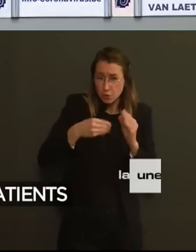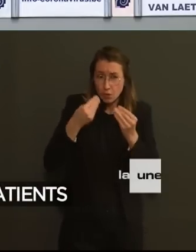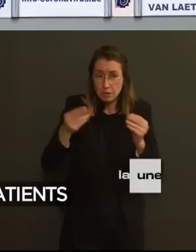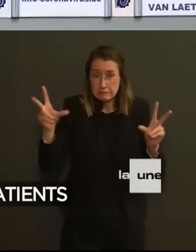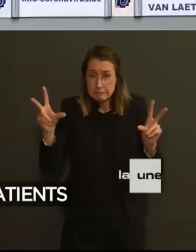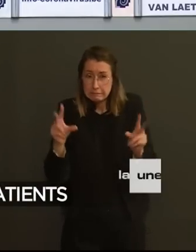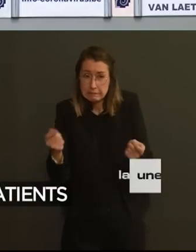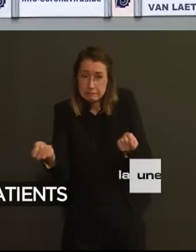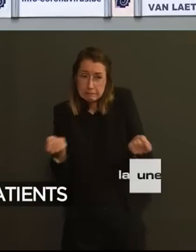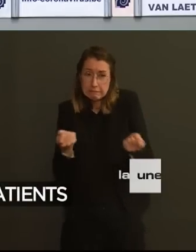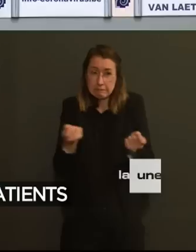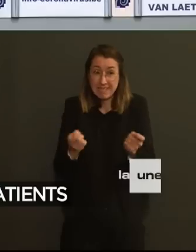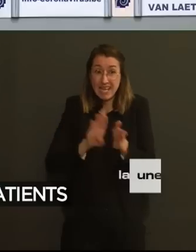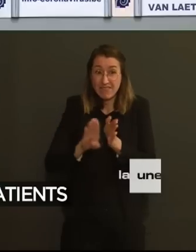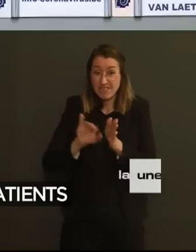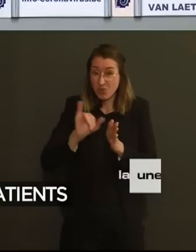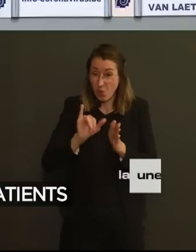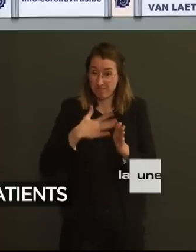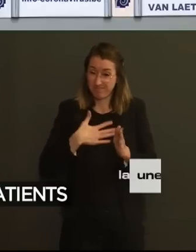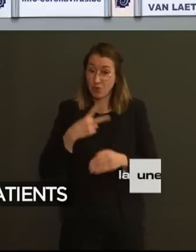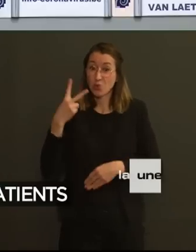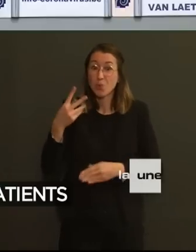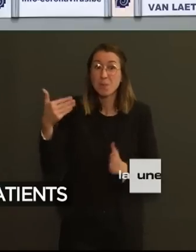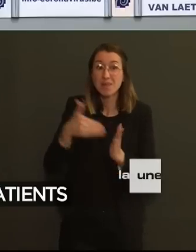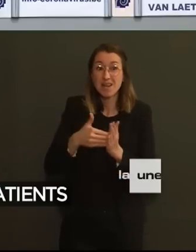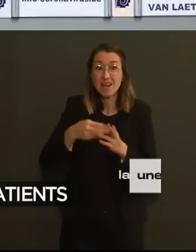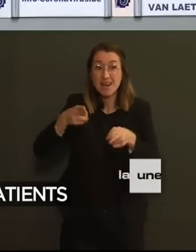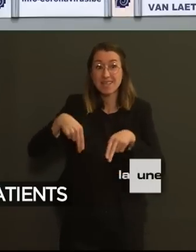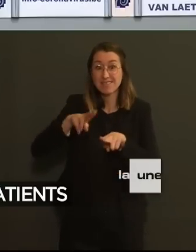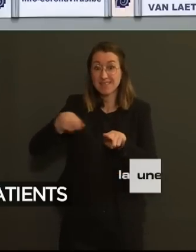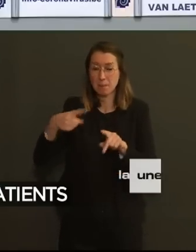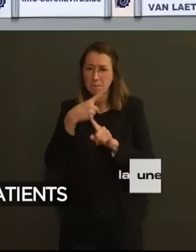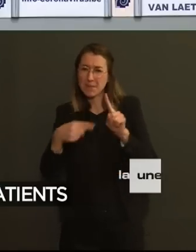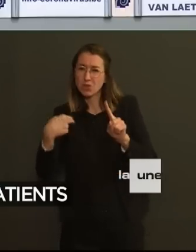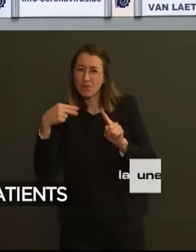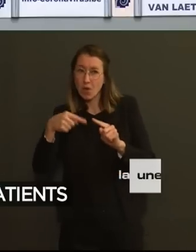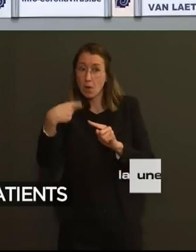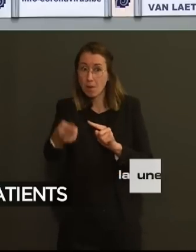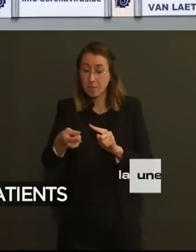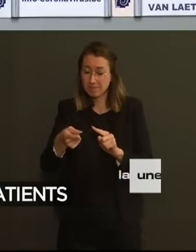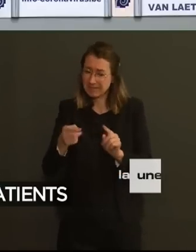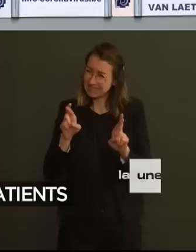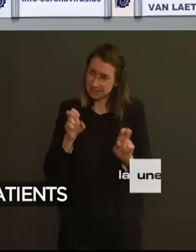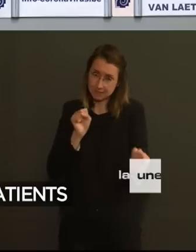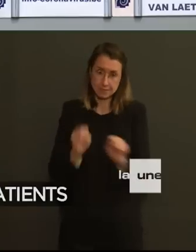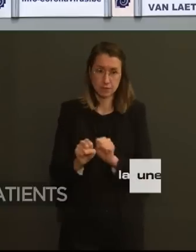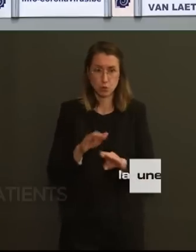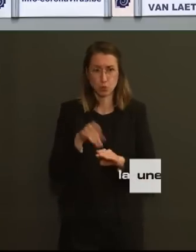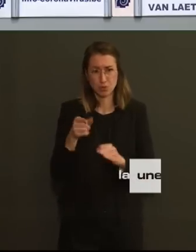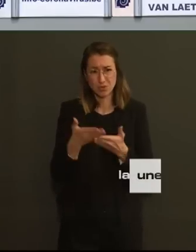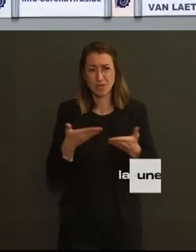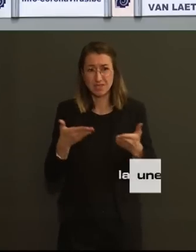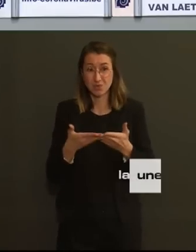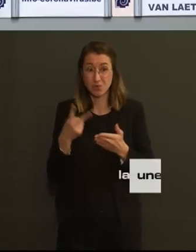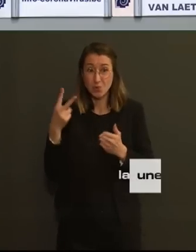2000 patients à la mi-novembre, parce que si on l'atteignait, on serait là au niveau maximal du lit de soins intensifs